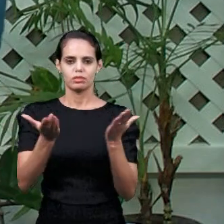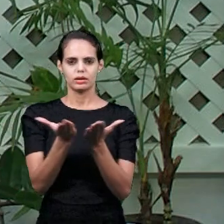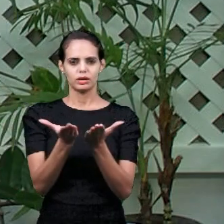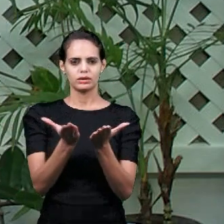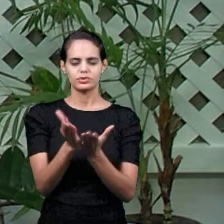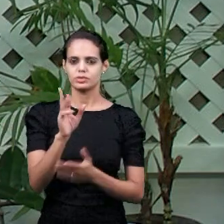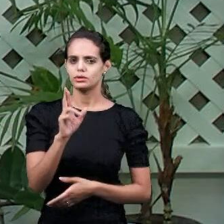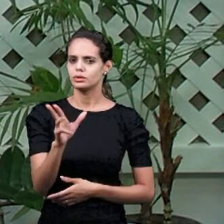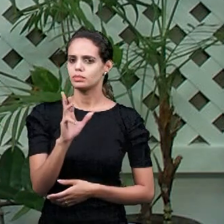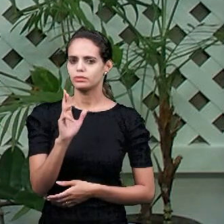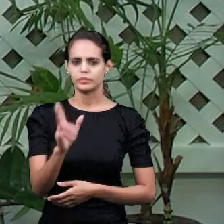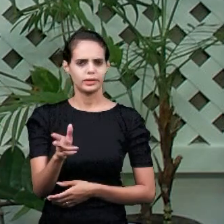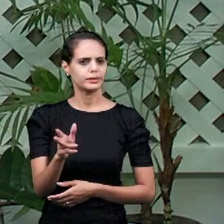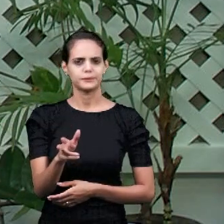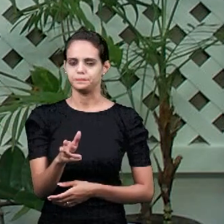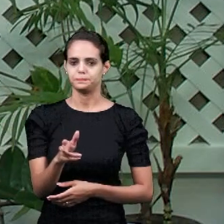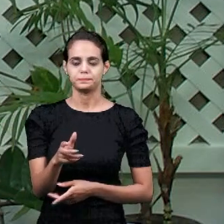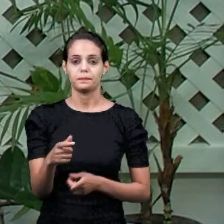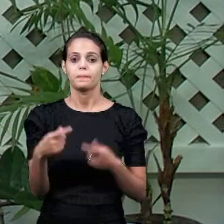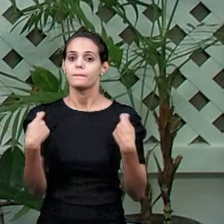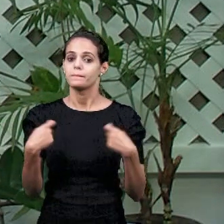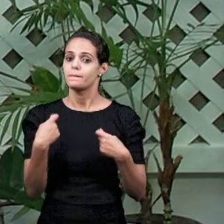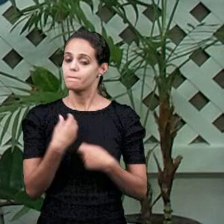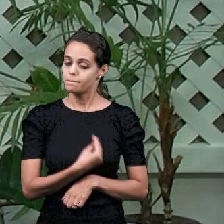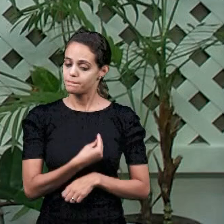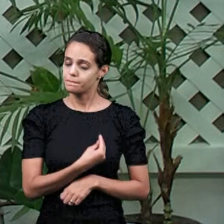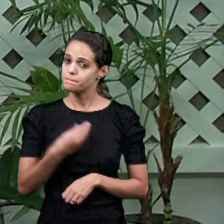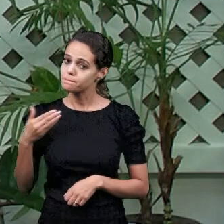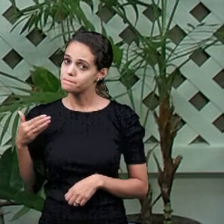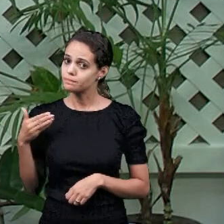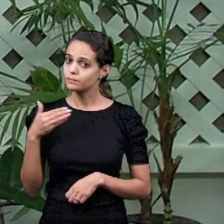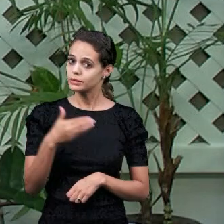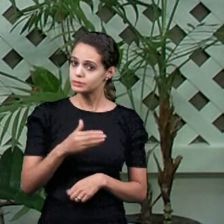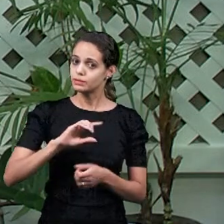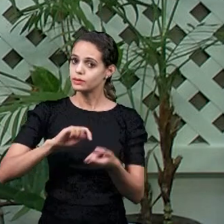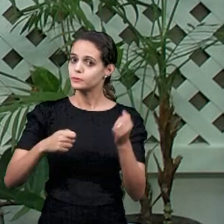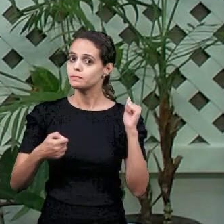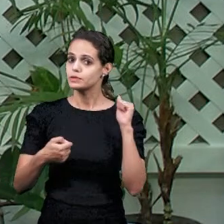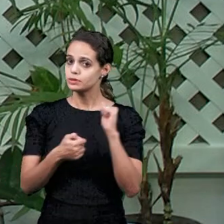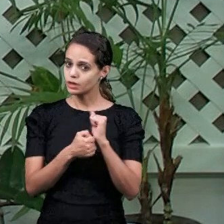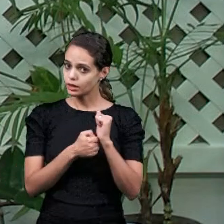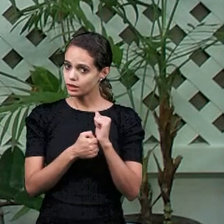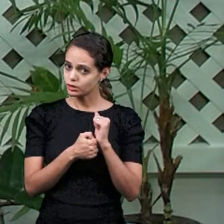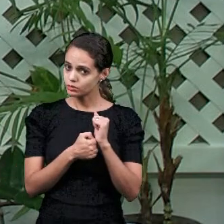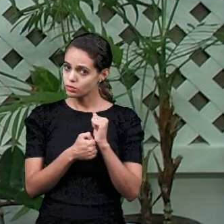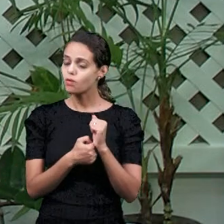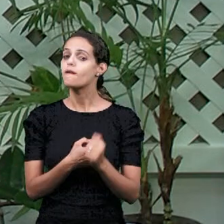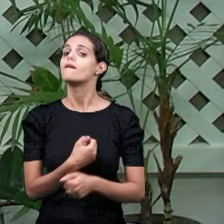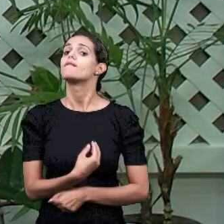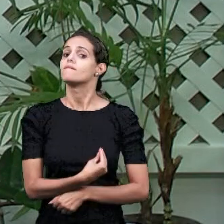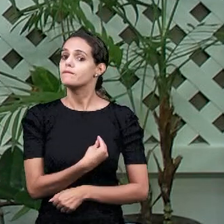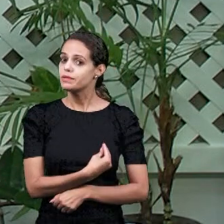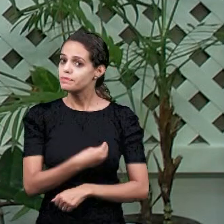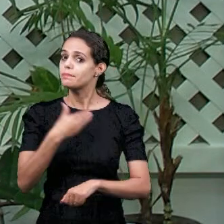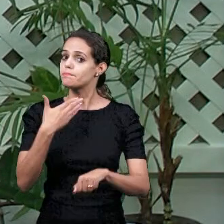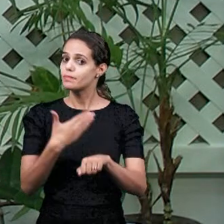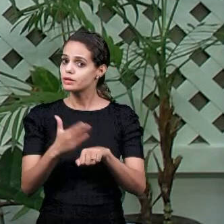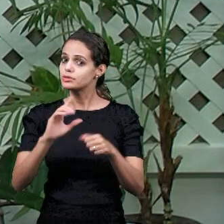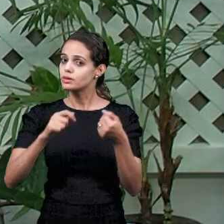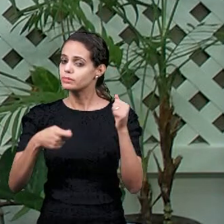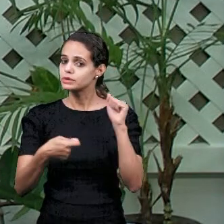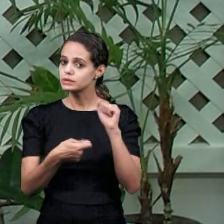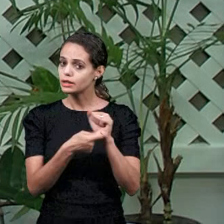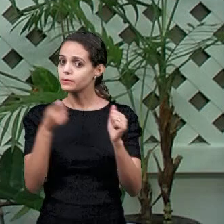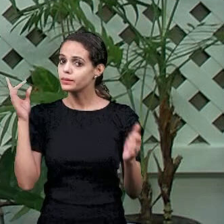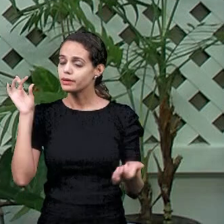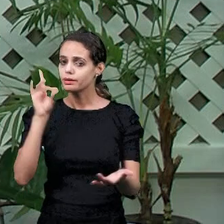cela. Il a besoin de participer des mystères. S'il ne participe pas des mystères, il n'a pas compris ce qu'est le mystère de Dieu,